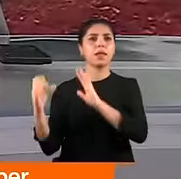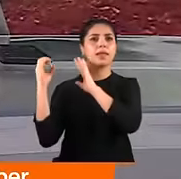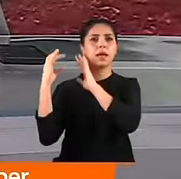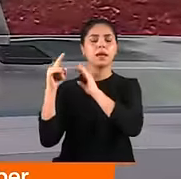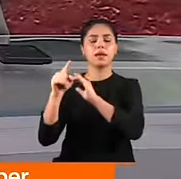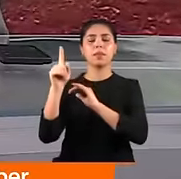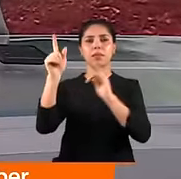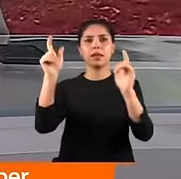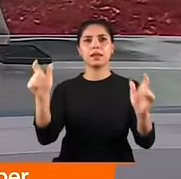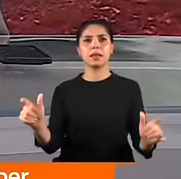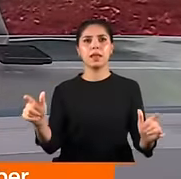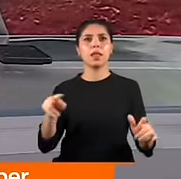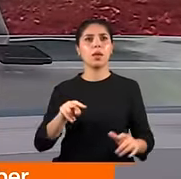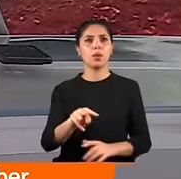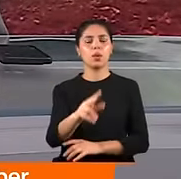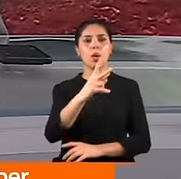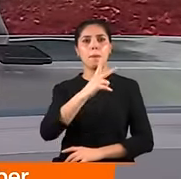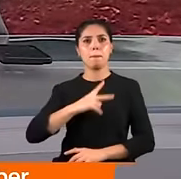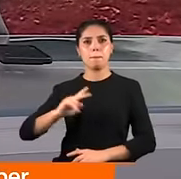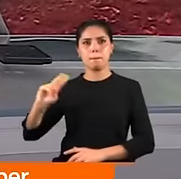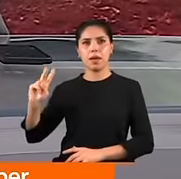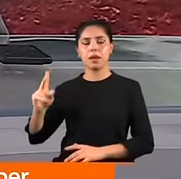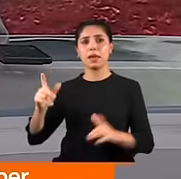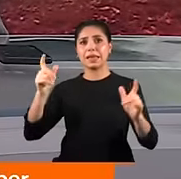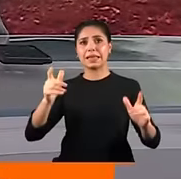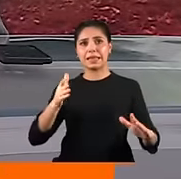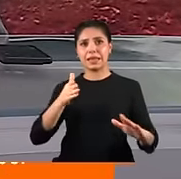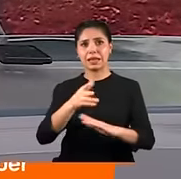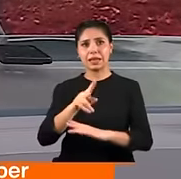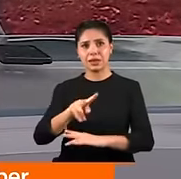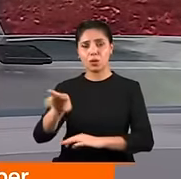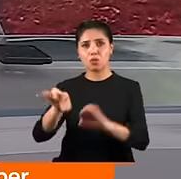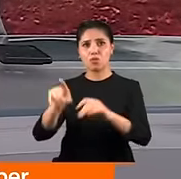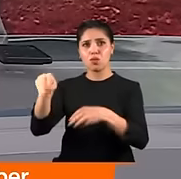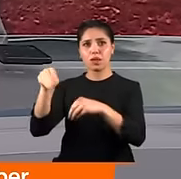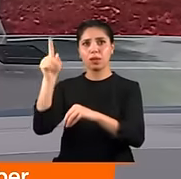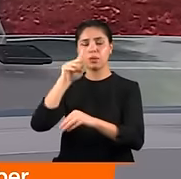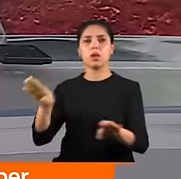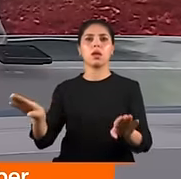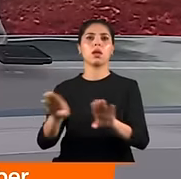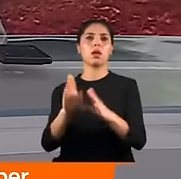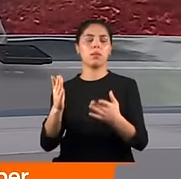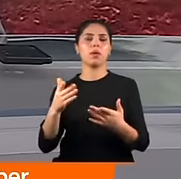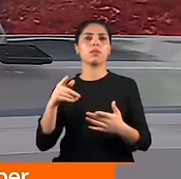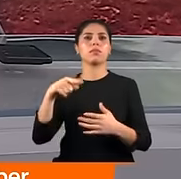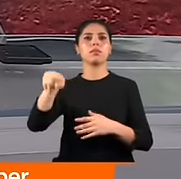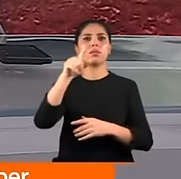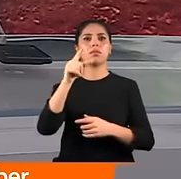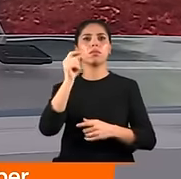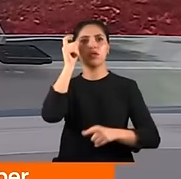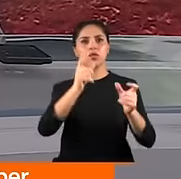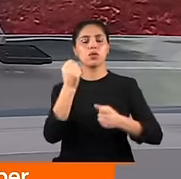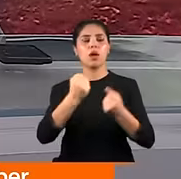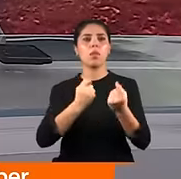Tekirdağ'daki bir sitenin yolu iddiaya göre belediyenin sitenin giriş yolu bir müteahhite satması sonucu kapatıldı. Site sakinleri artık arabalarıyla giriş